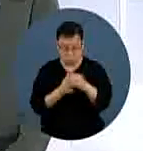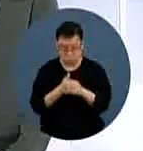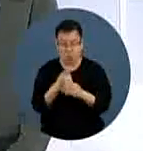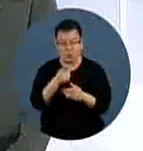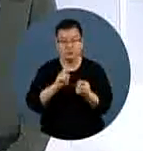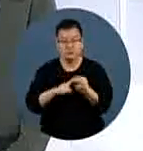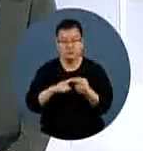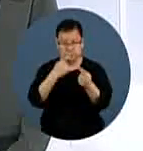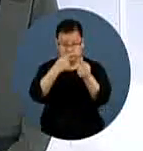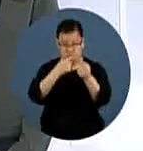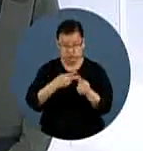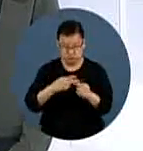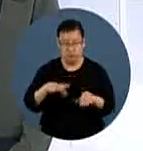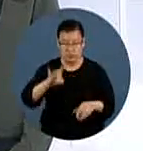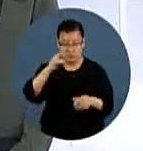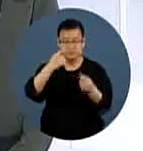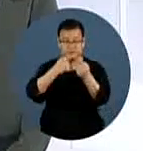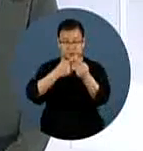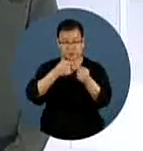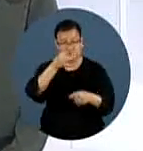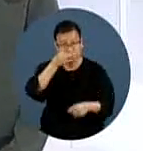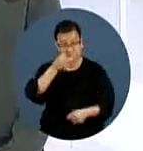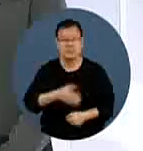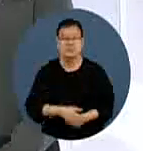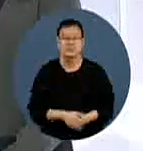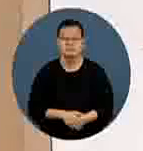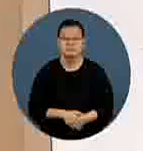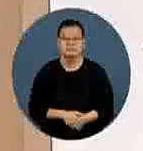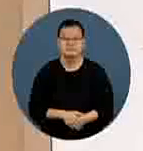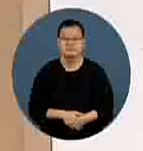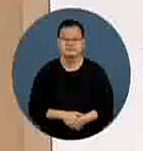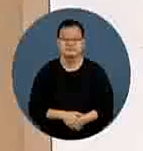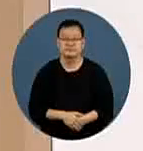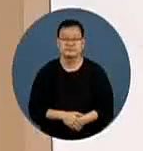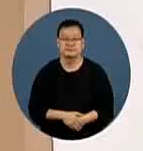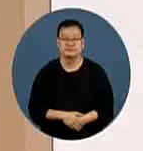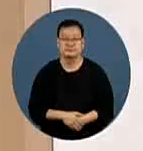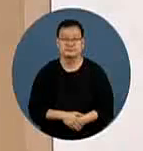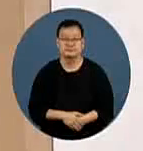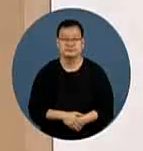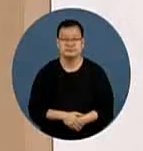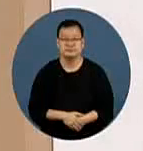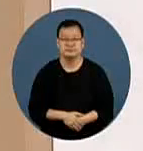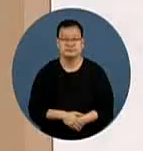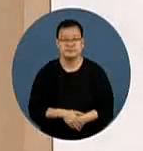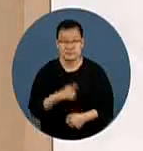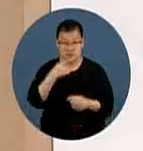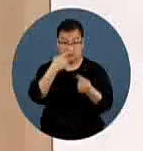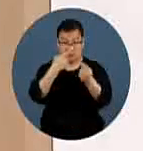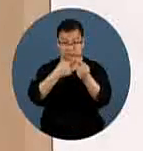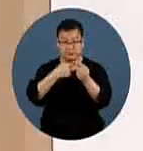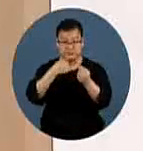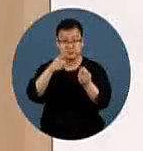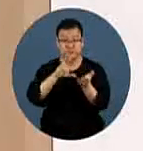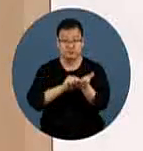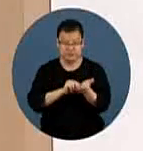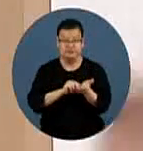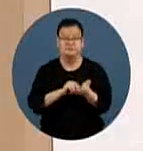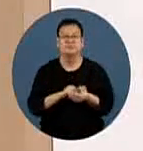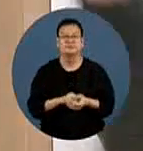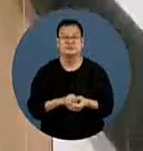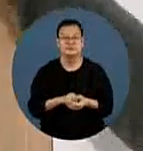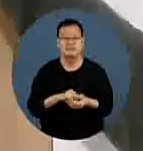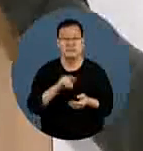보았는데요. 네, 첫 번째 문제부터 보시도록 하겠습니다. 네. 첫 번째 문제인데요. 첫 번째